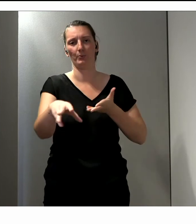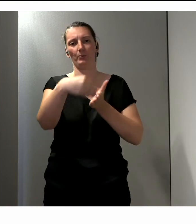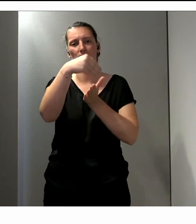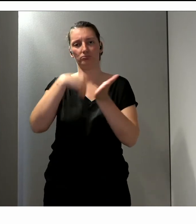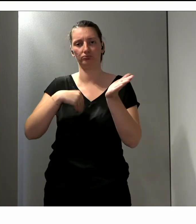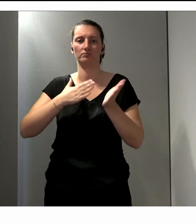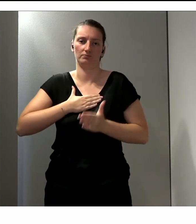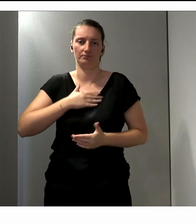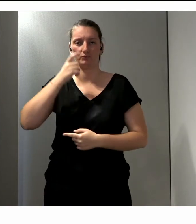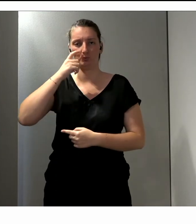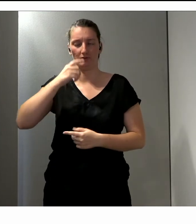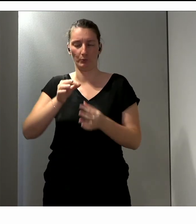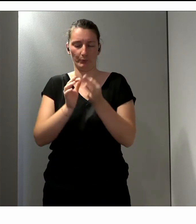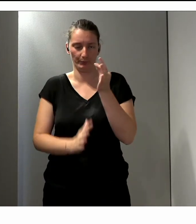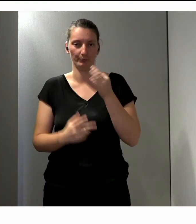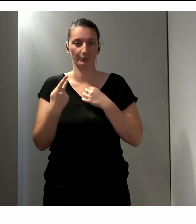observations finales pour la France.